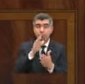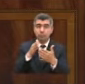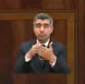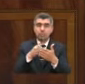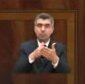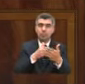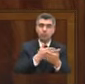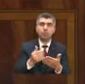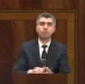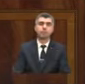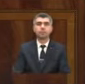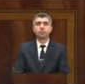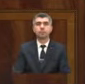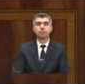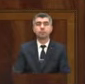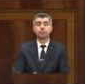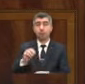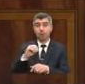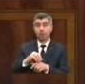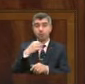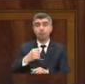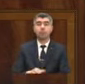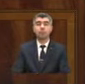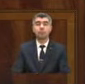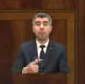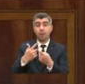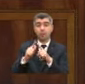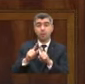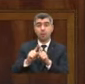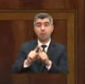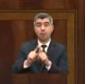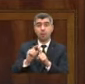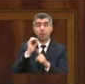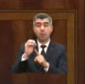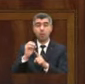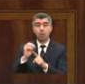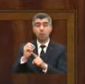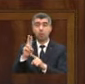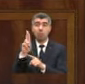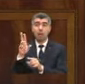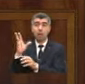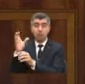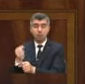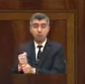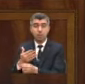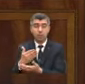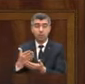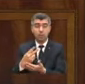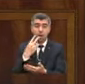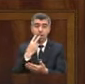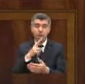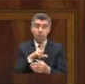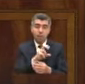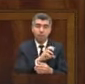هذا الورش الكبير جدا. من منطلق حرصنا على نجاح هذا المشروع الملكي الاستراتيجي ومن منطلق معرفتنا الدقيقة